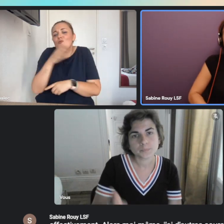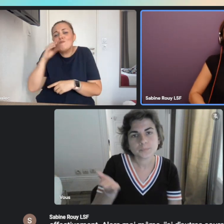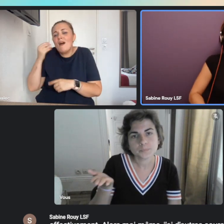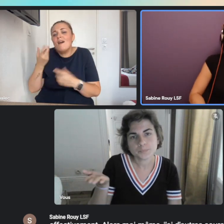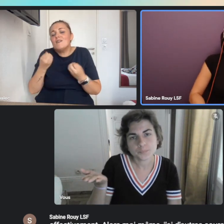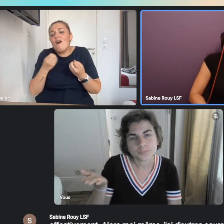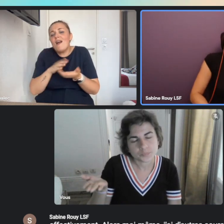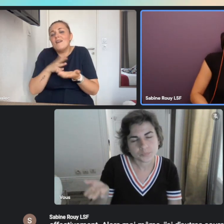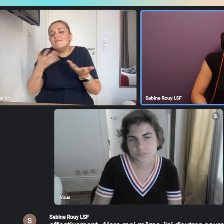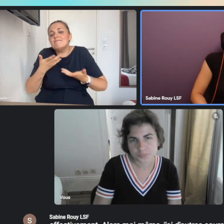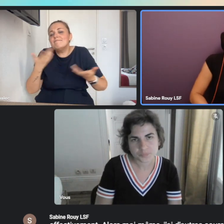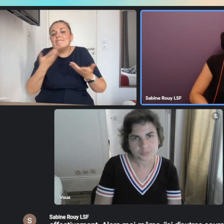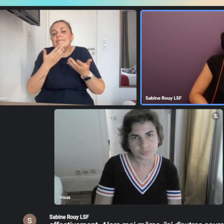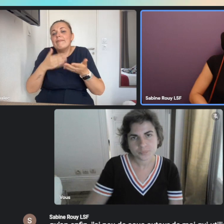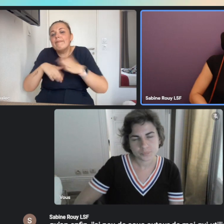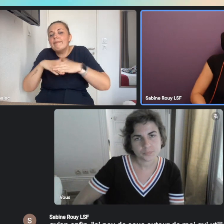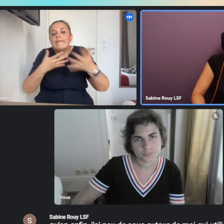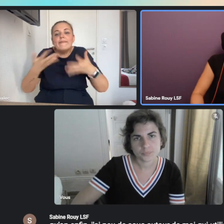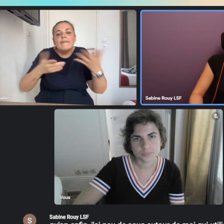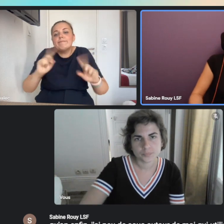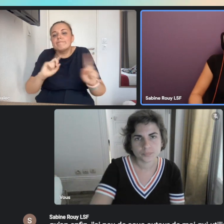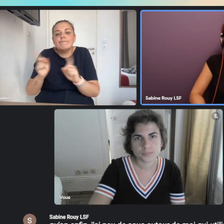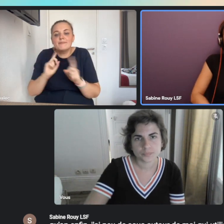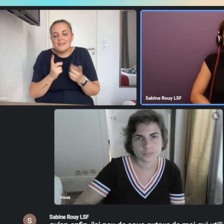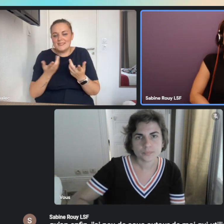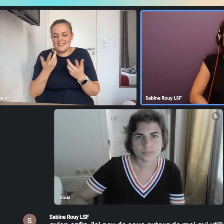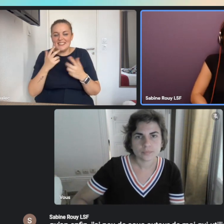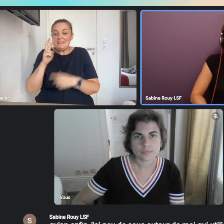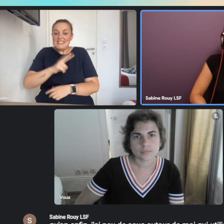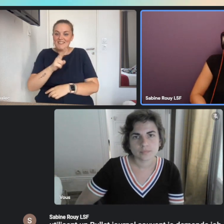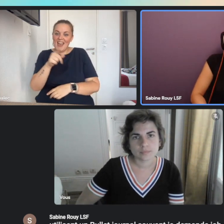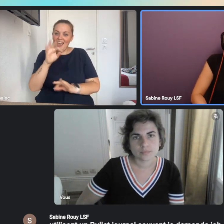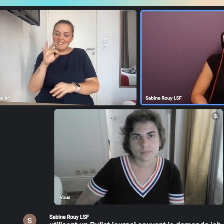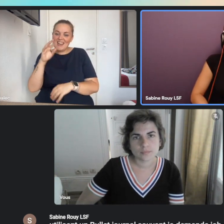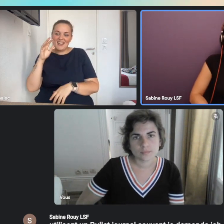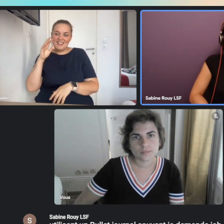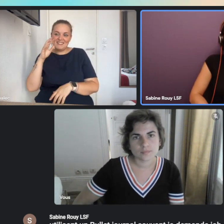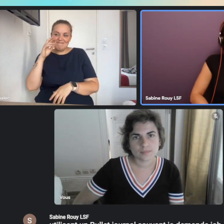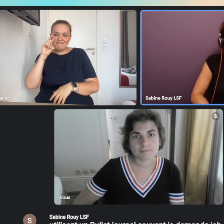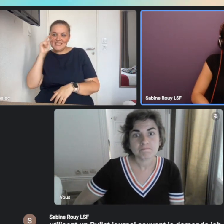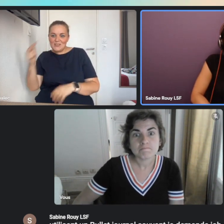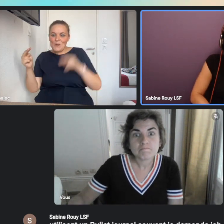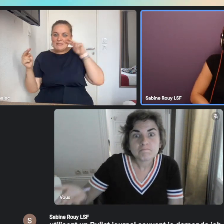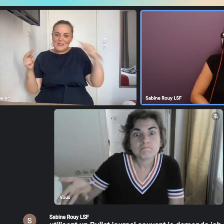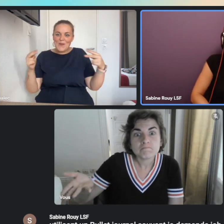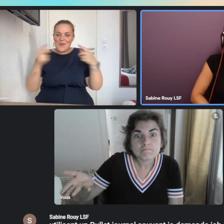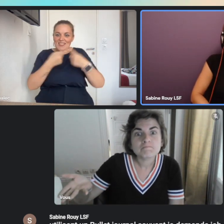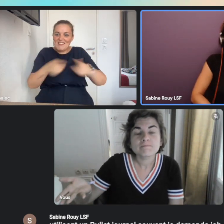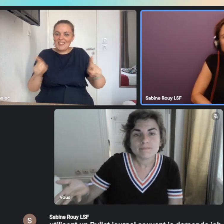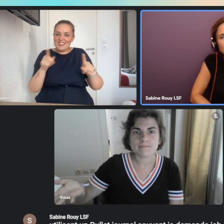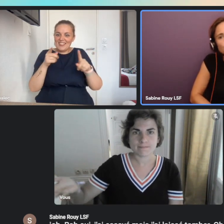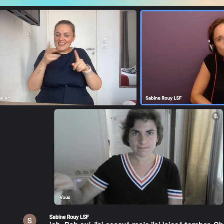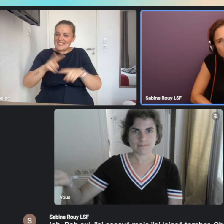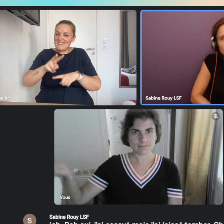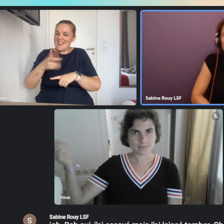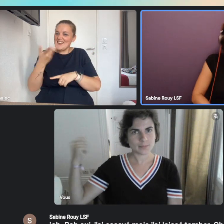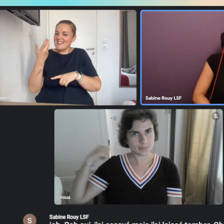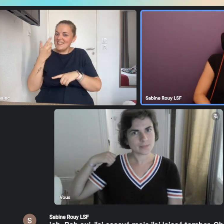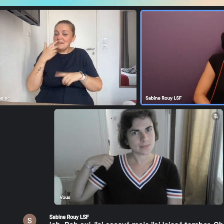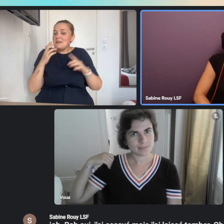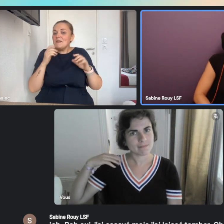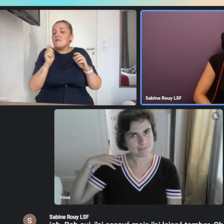temps», enfin un peu comme tout le monde, on est humain et c'est voilà, on a chacun nos limites. Mais c'est vrai que du coup, avoir les 2